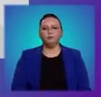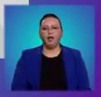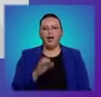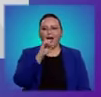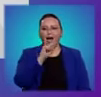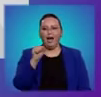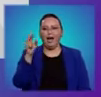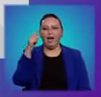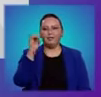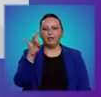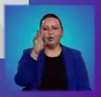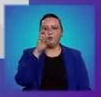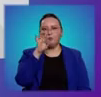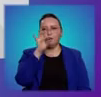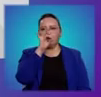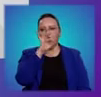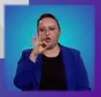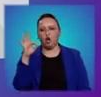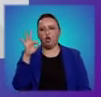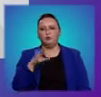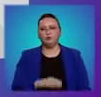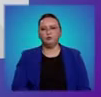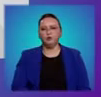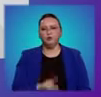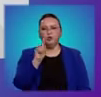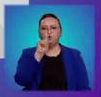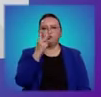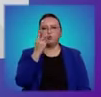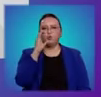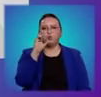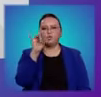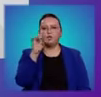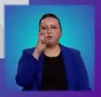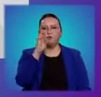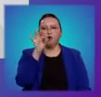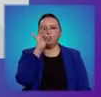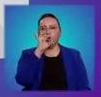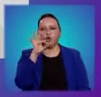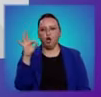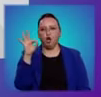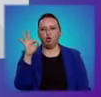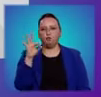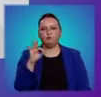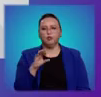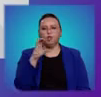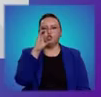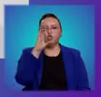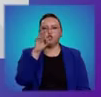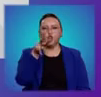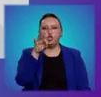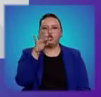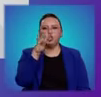Аадар бороог монгол бичгээр ангаадар. За зүсэр бороог зүсэр бороога гэж бичдэг байна нэ. Солонготой